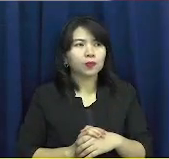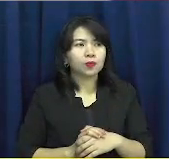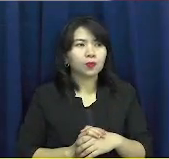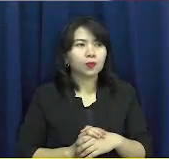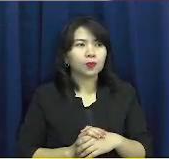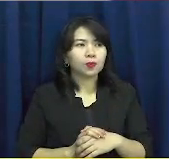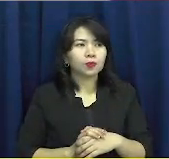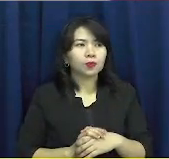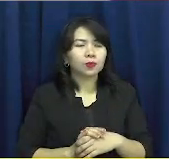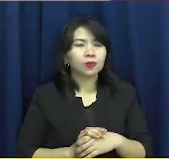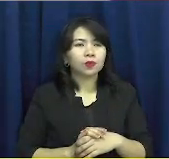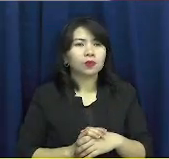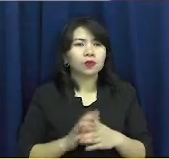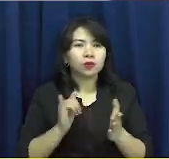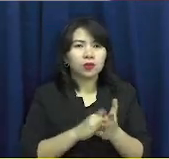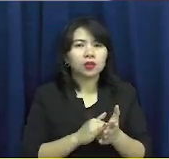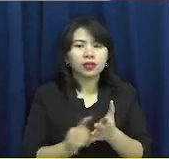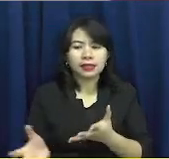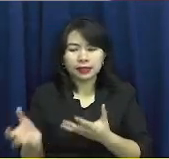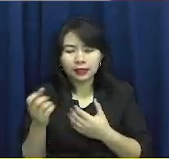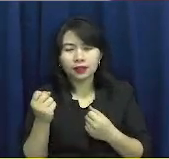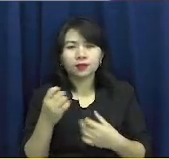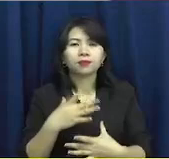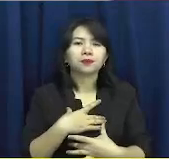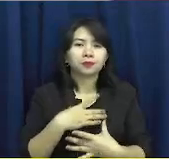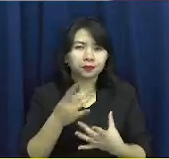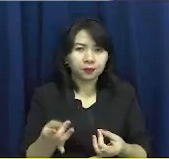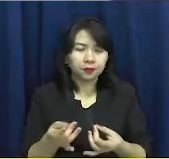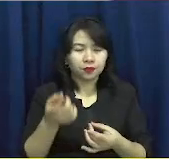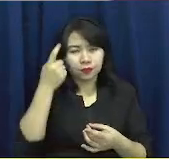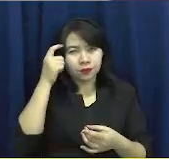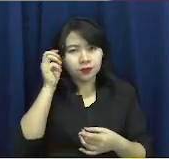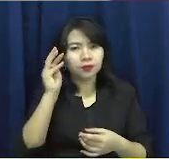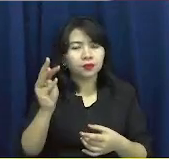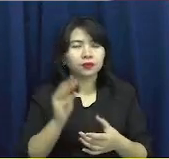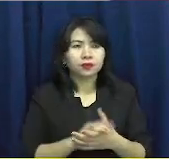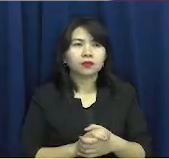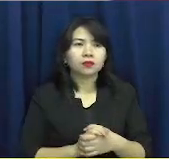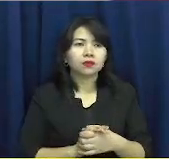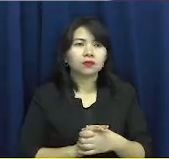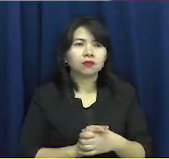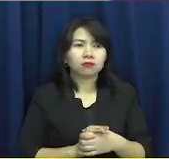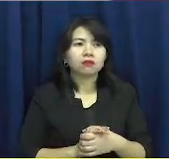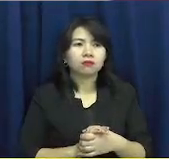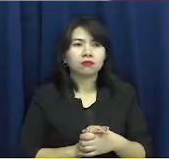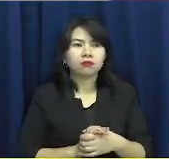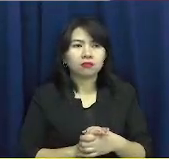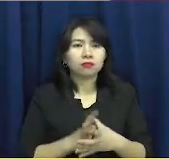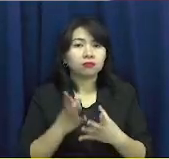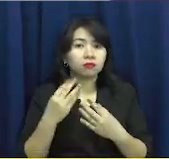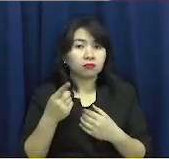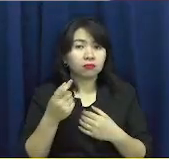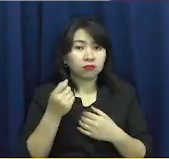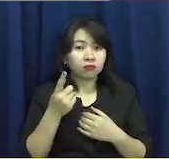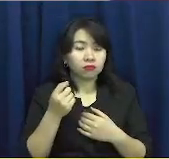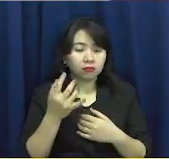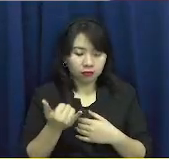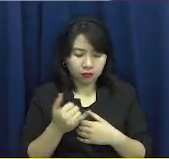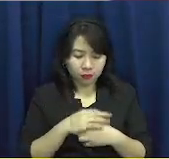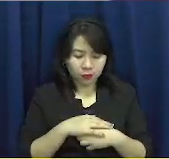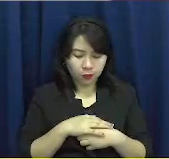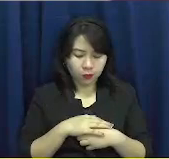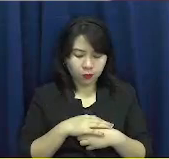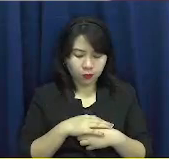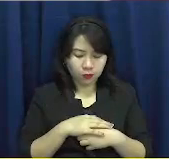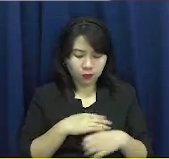ng please? Na kaaya-aya. O sabihin, kaaya-aya para sa kanya, as it hath pleased Him. I hope nakukuha nyo po yung point dito. You